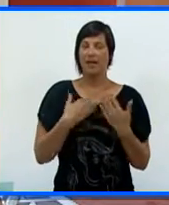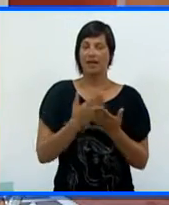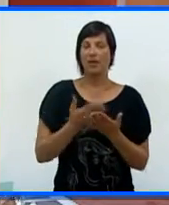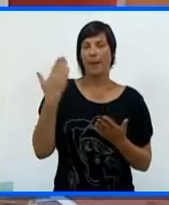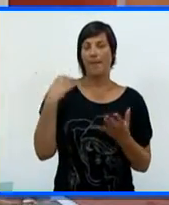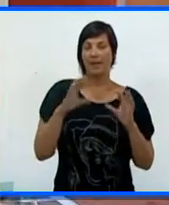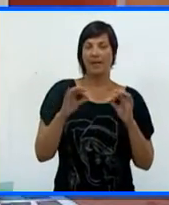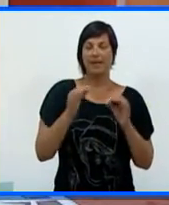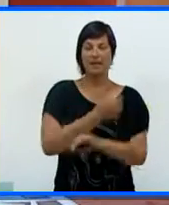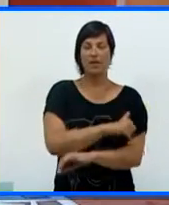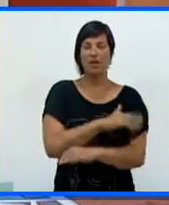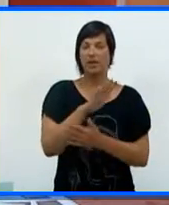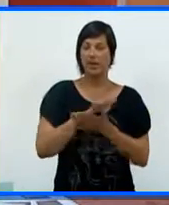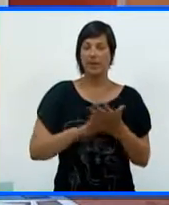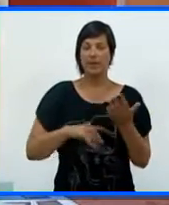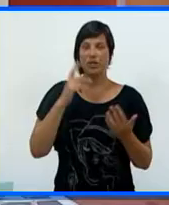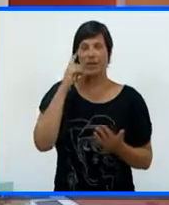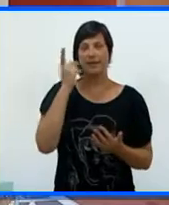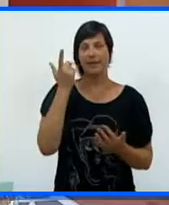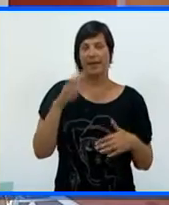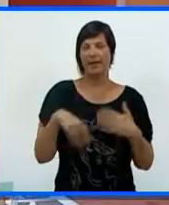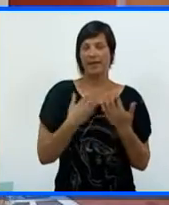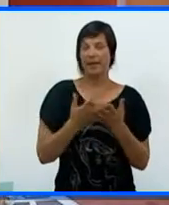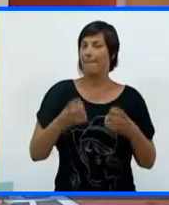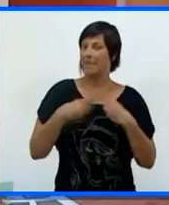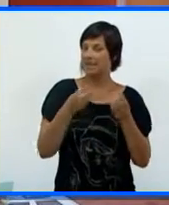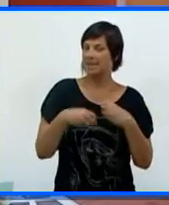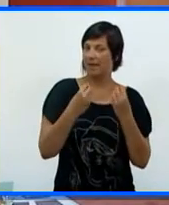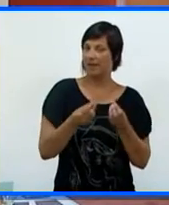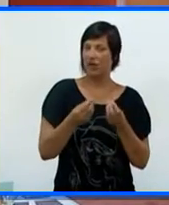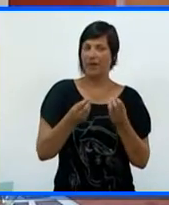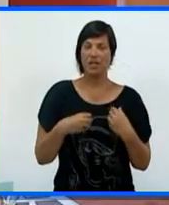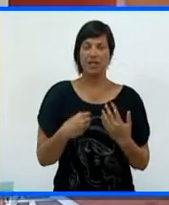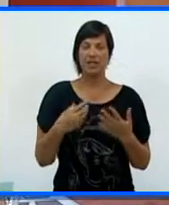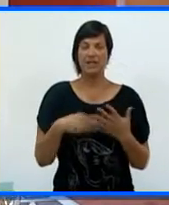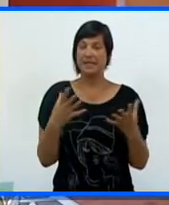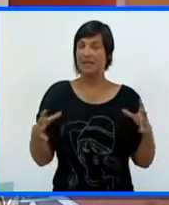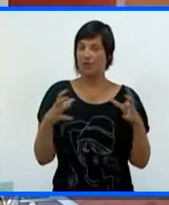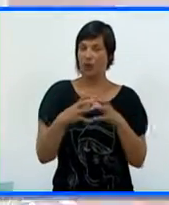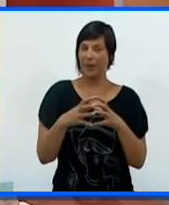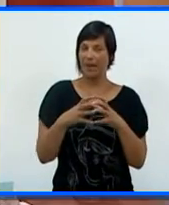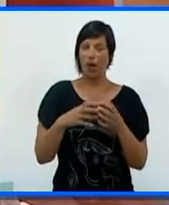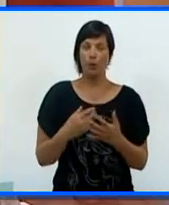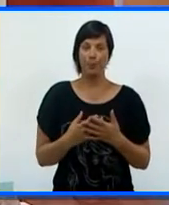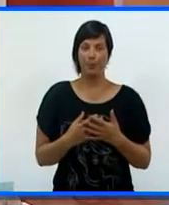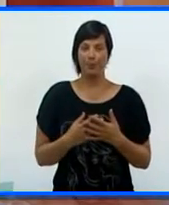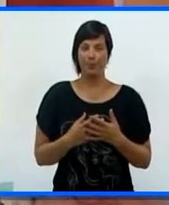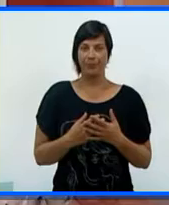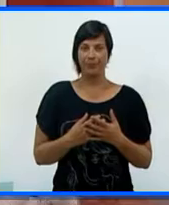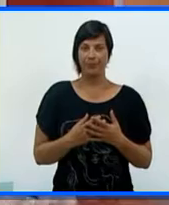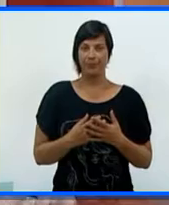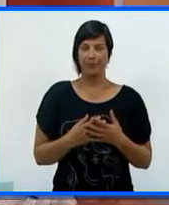Tako da prije 10 godina je započela ta ideja da bi to savjetovalište se formiralo.